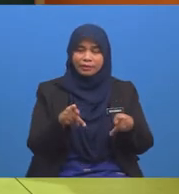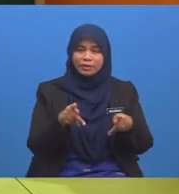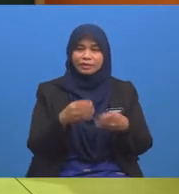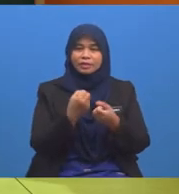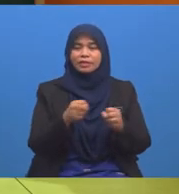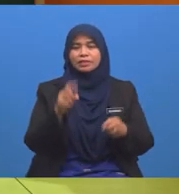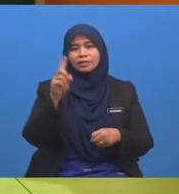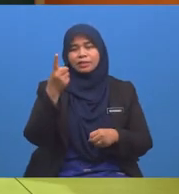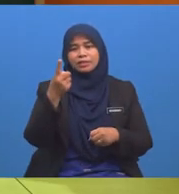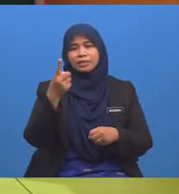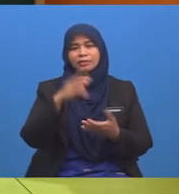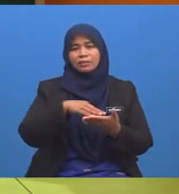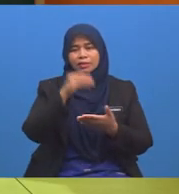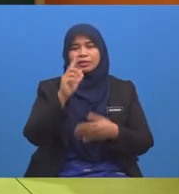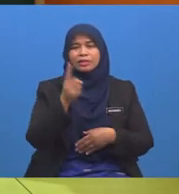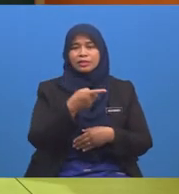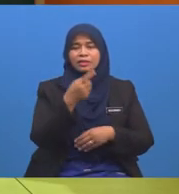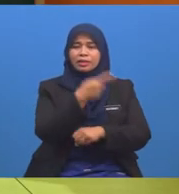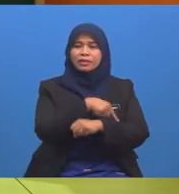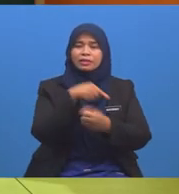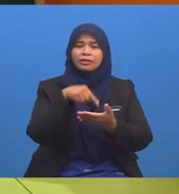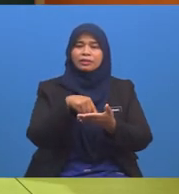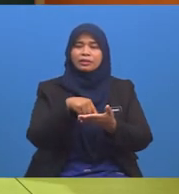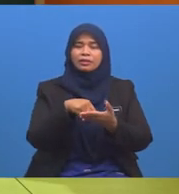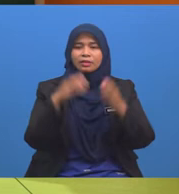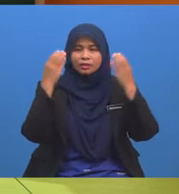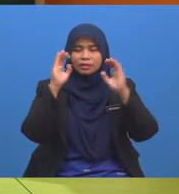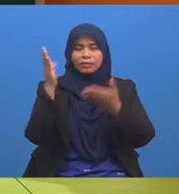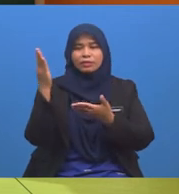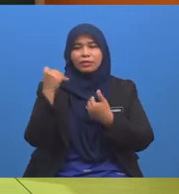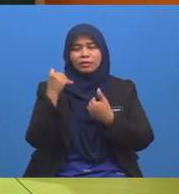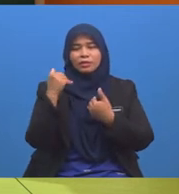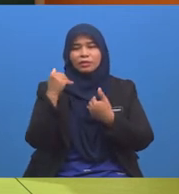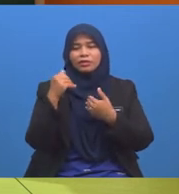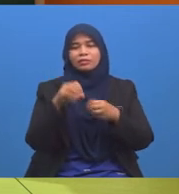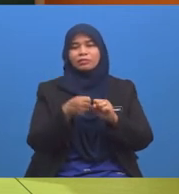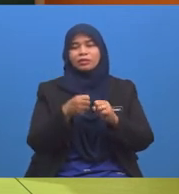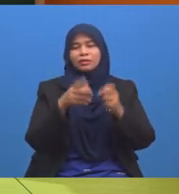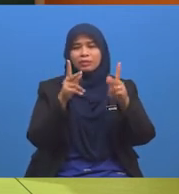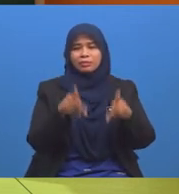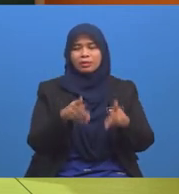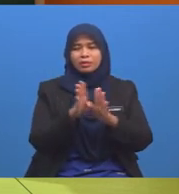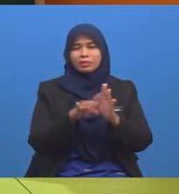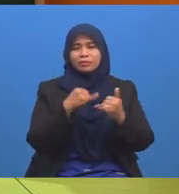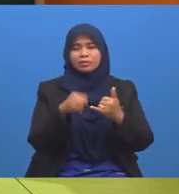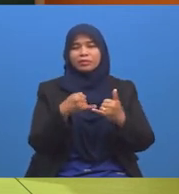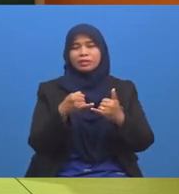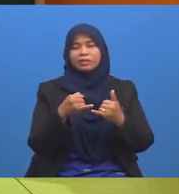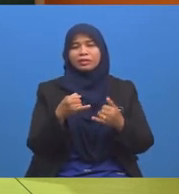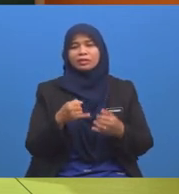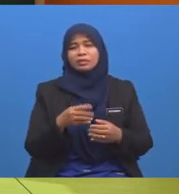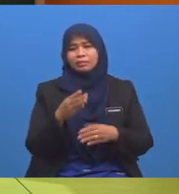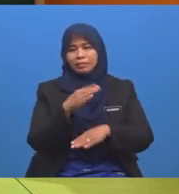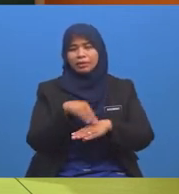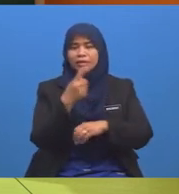Pelajar, sekian sahaja sesi pembelajaran kita pada hari ini. Cikgu berharap agar pelajar berjaya menguasai objektif